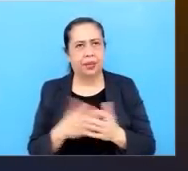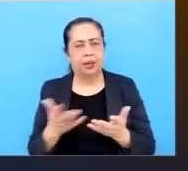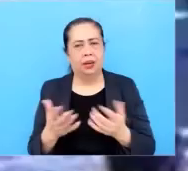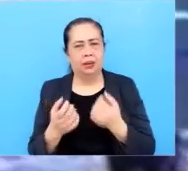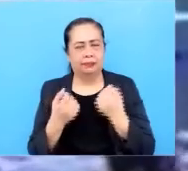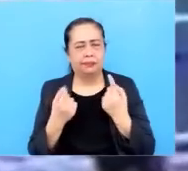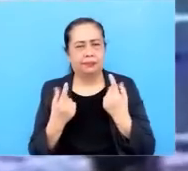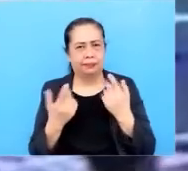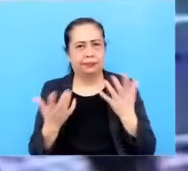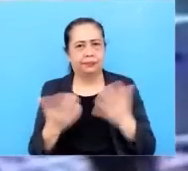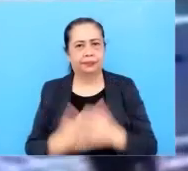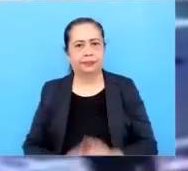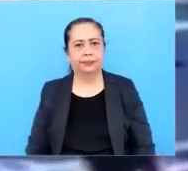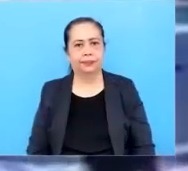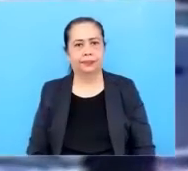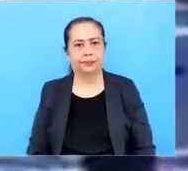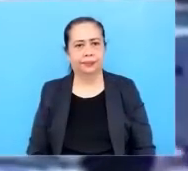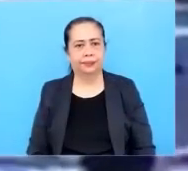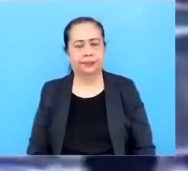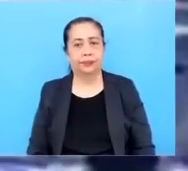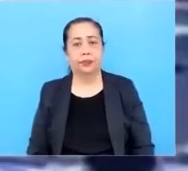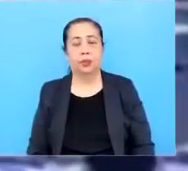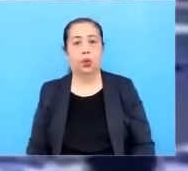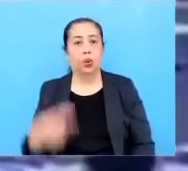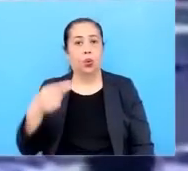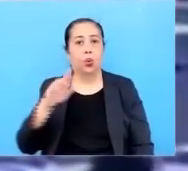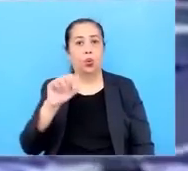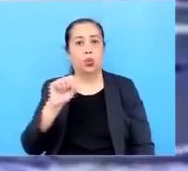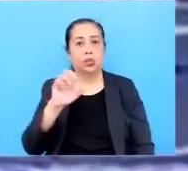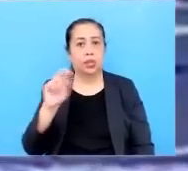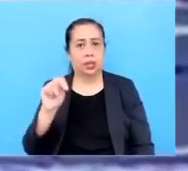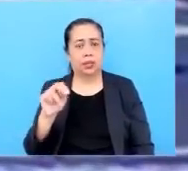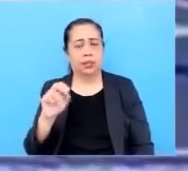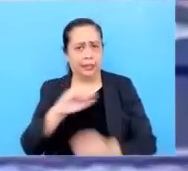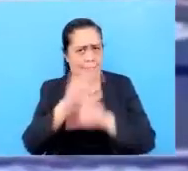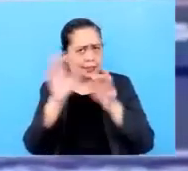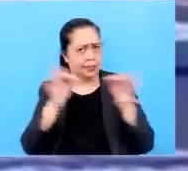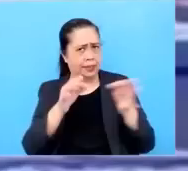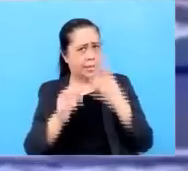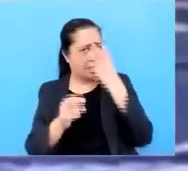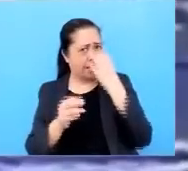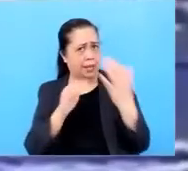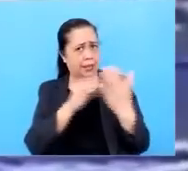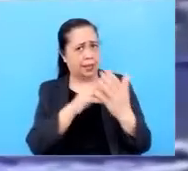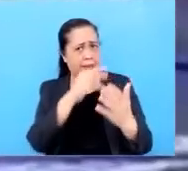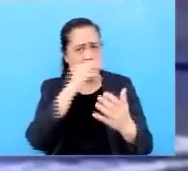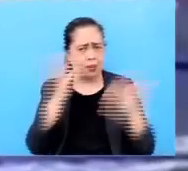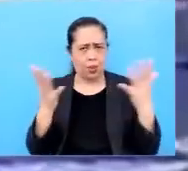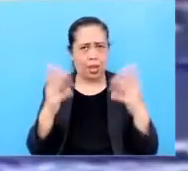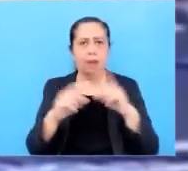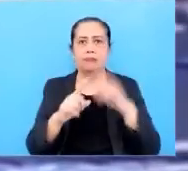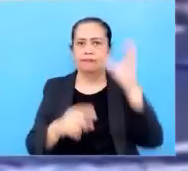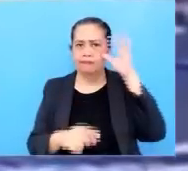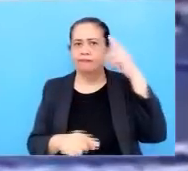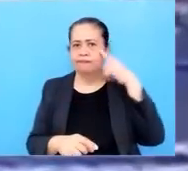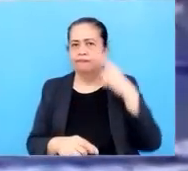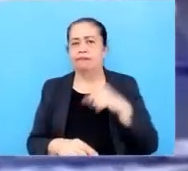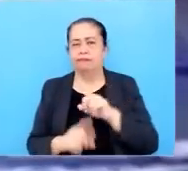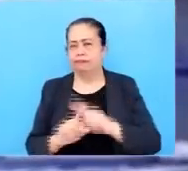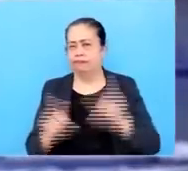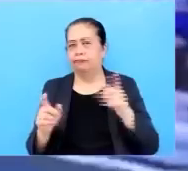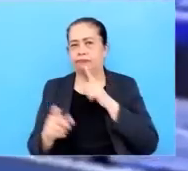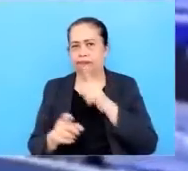na lang natin. Si Jose naman, nilinaw din na wala siyang galit kay Pacman. Pero kay Padilla, ibang usapan daw